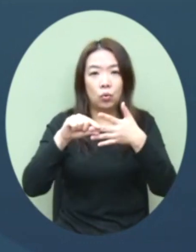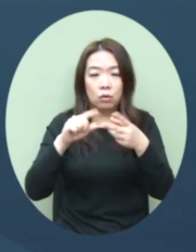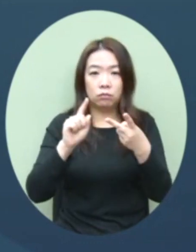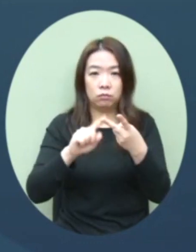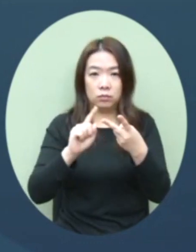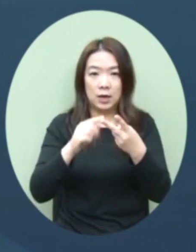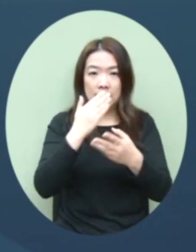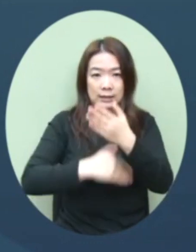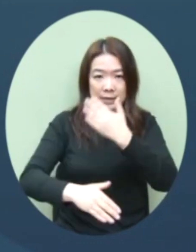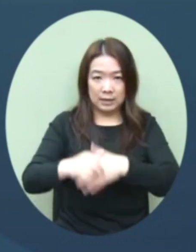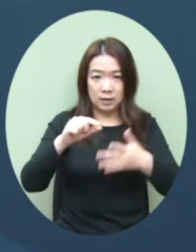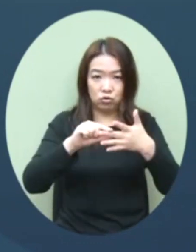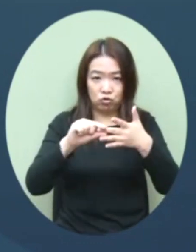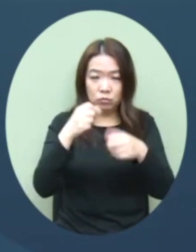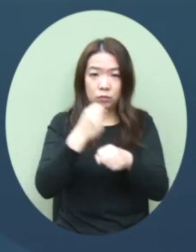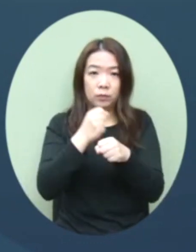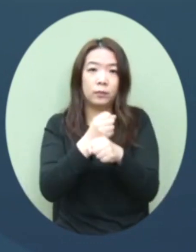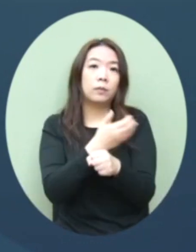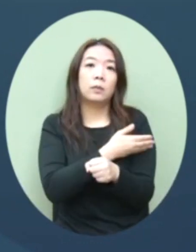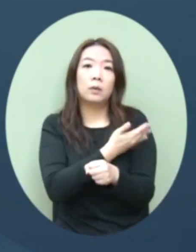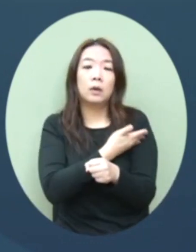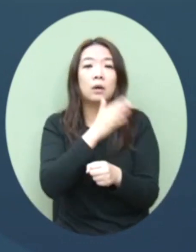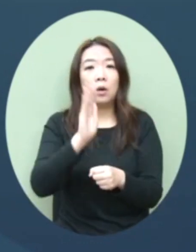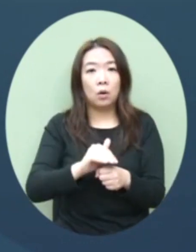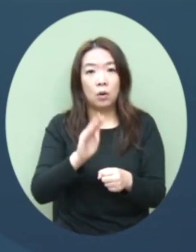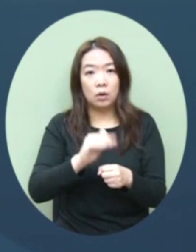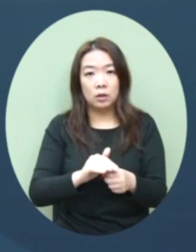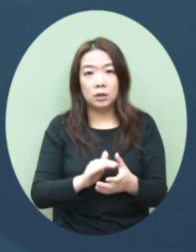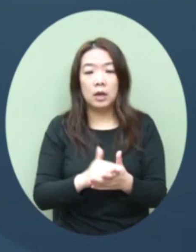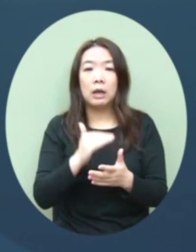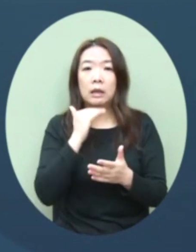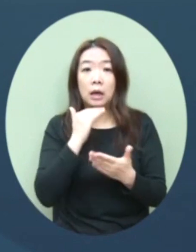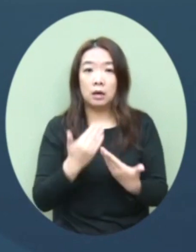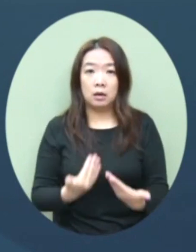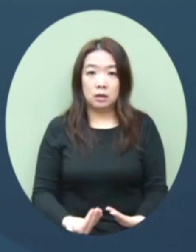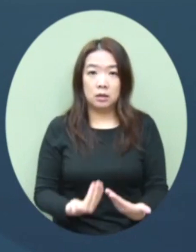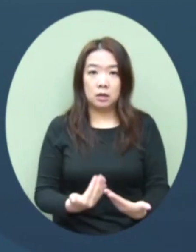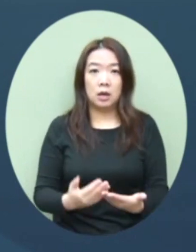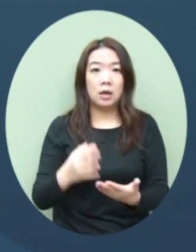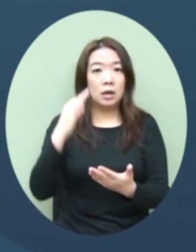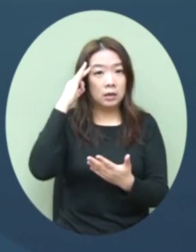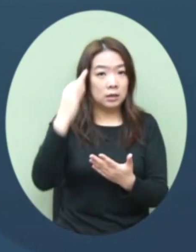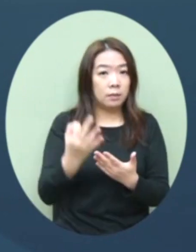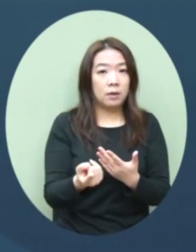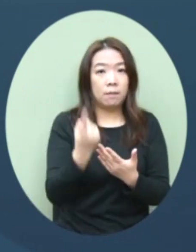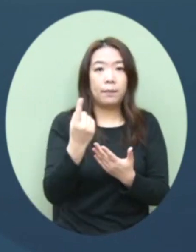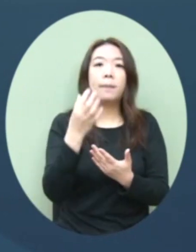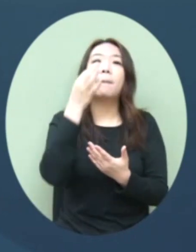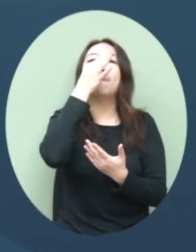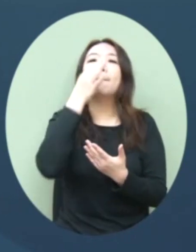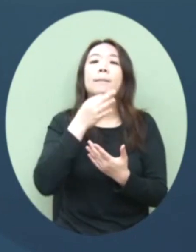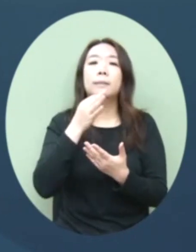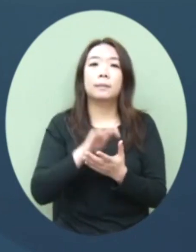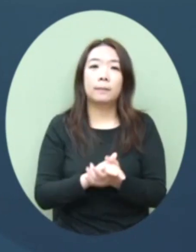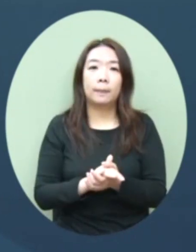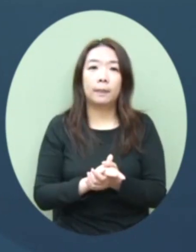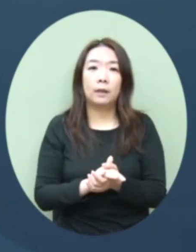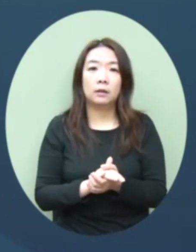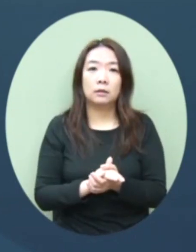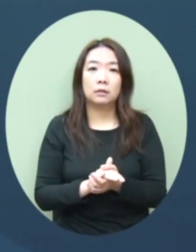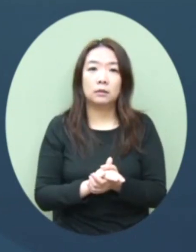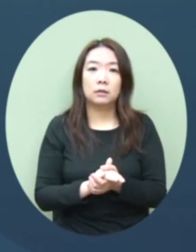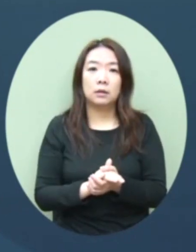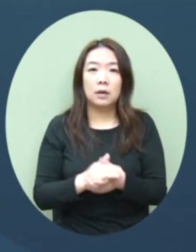残制人士院舍的工作人员让他们能够由现在的三日一检即是快速的测试